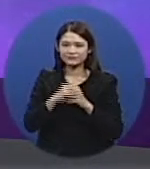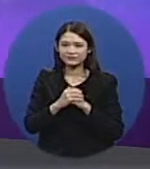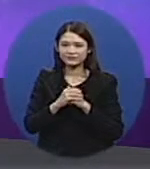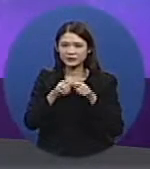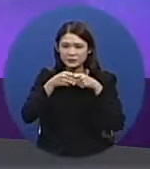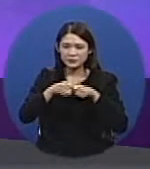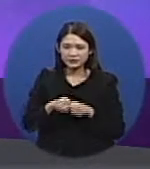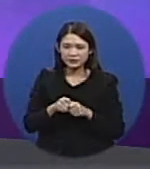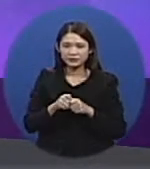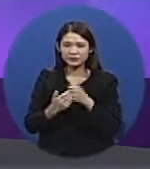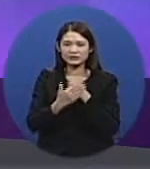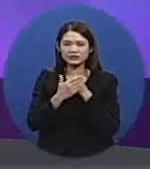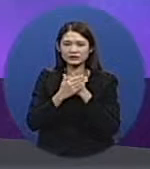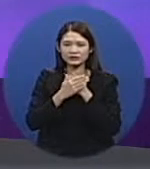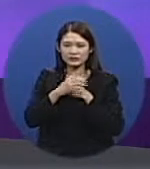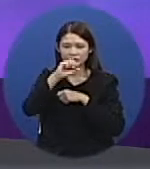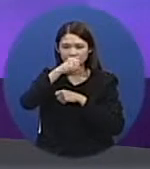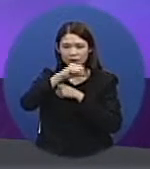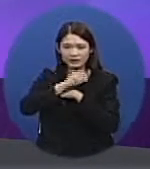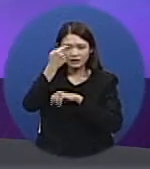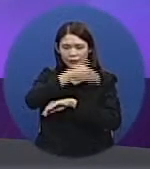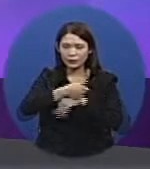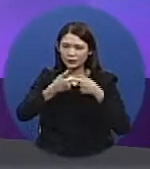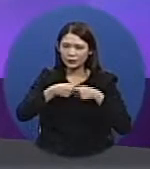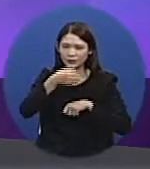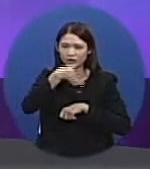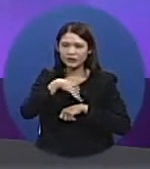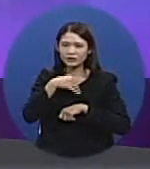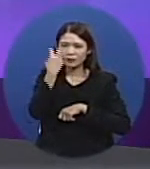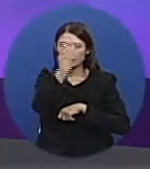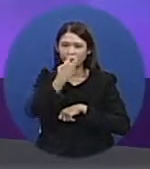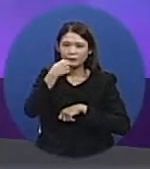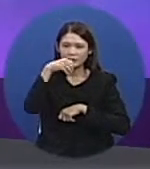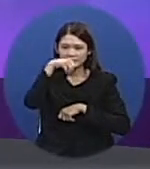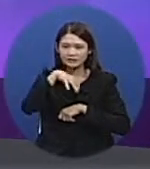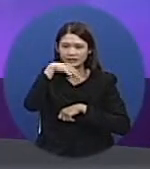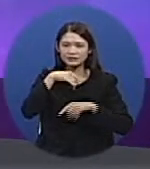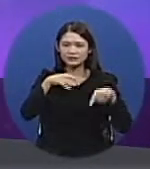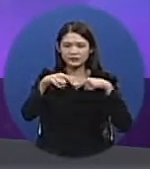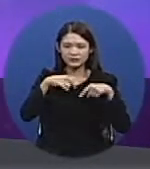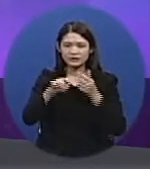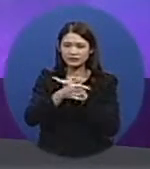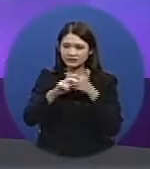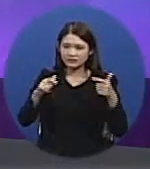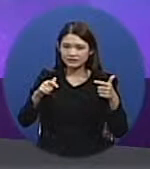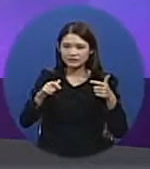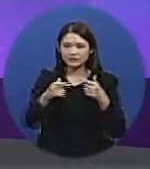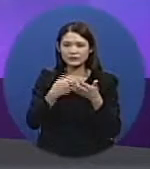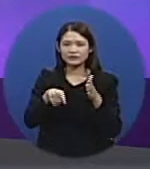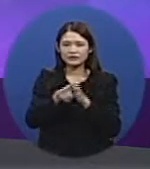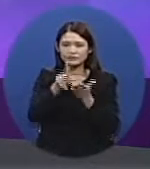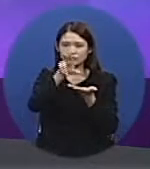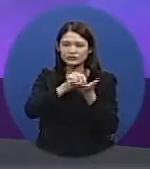면밀한 재원 조달 계획이나 꼼꼼한 효과성 검토 없이 정치적 고려에 의해 도입되는 복지는 여러 문제를 야기한다는 데